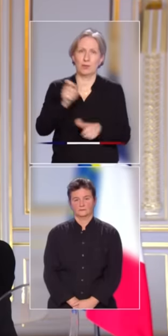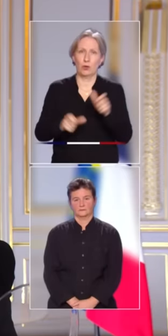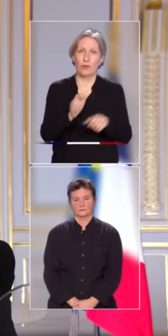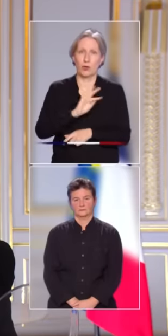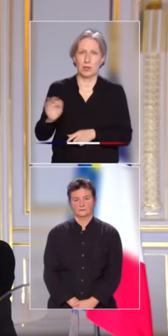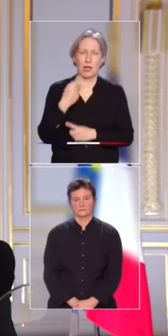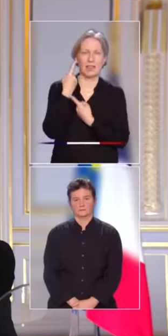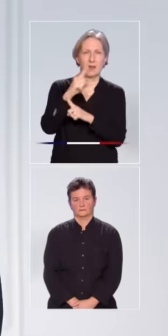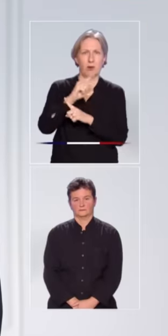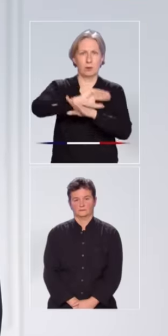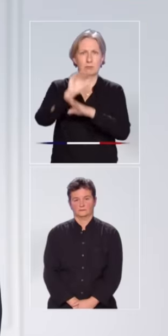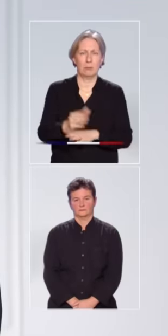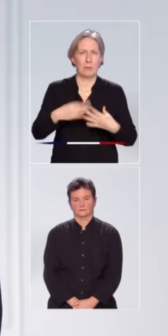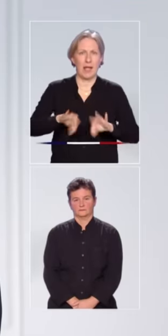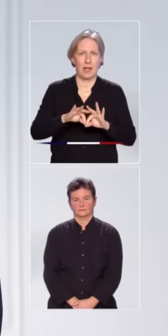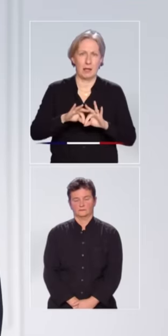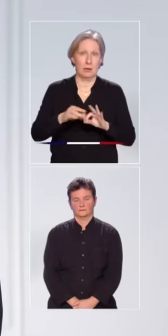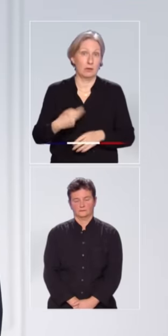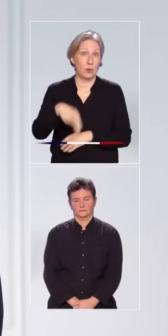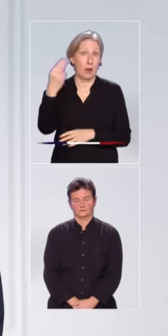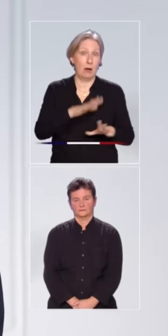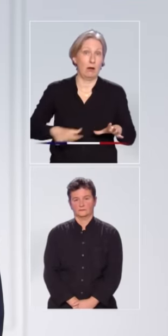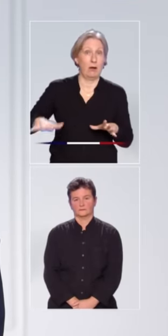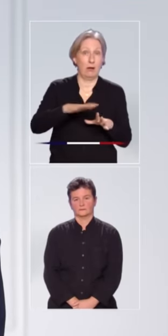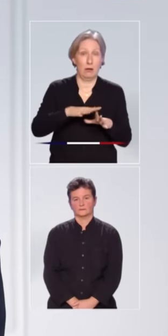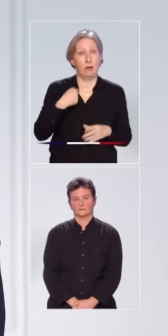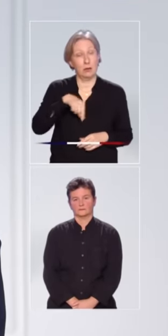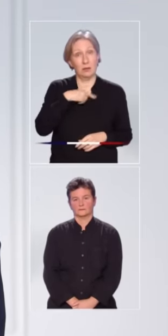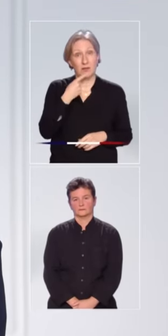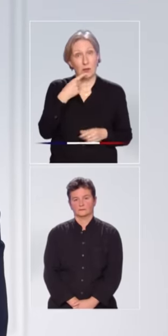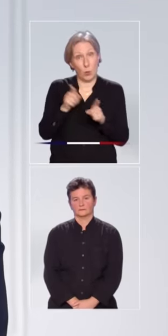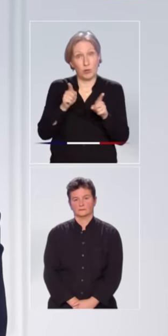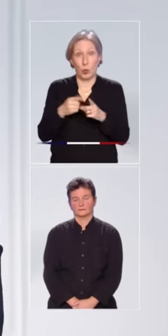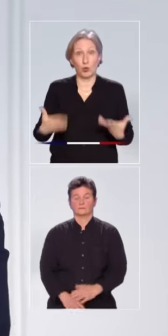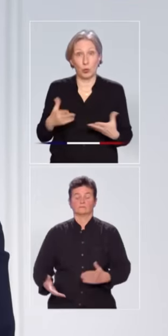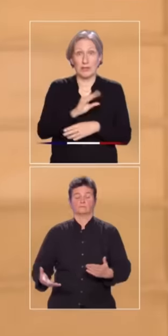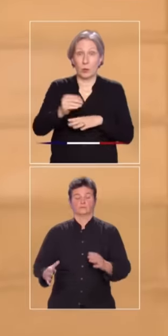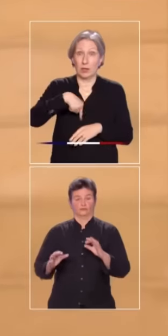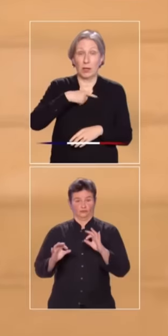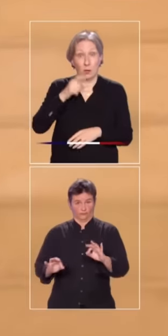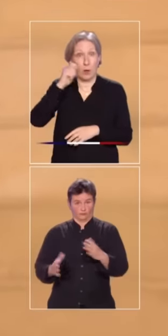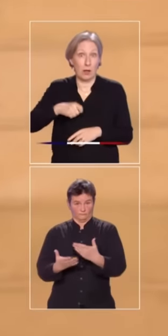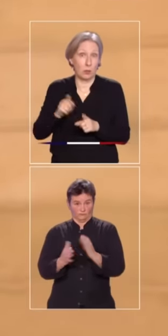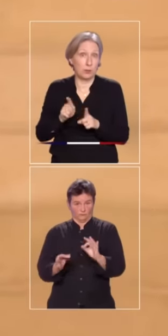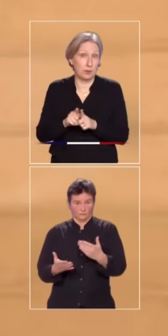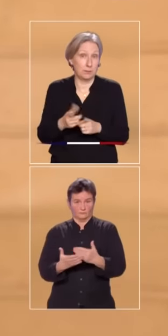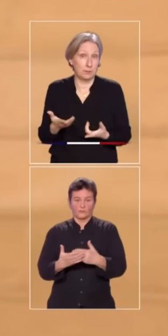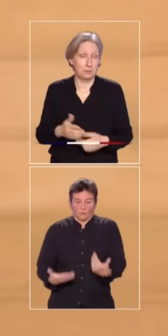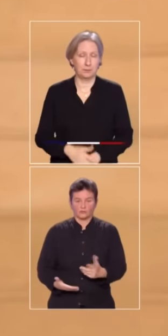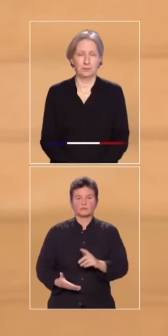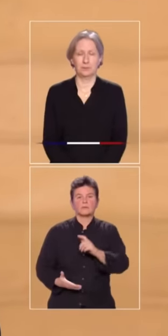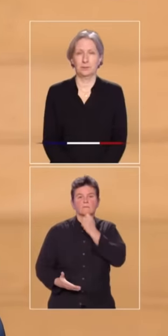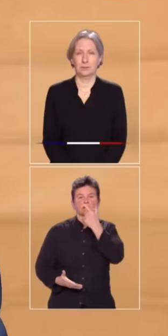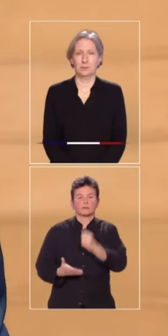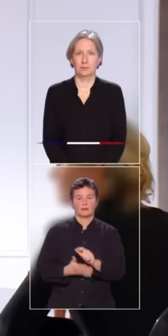défense nationale. Et notre sécurité se joue aussi en Ukraine aujourd'hui. À ce propos, est-ce qu'aujourd'hui, mars